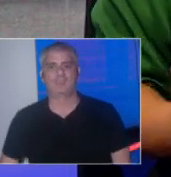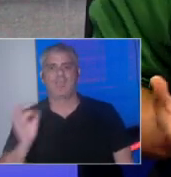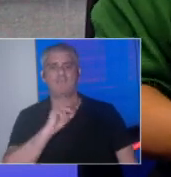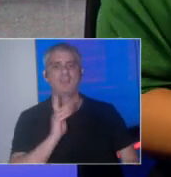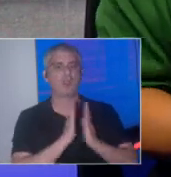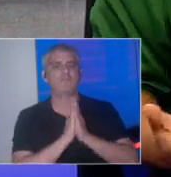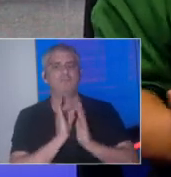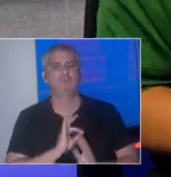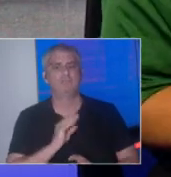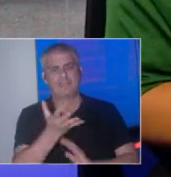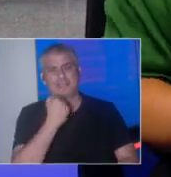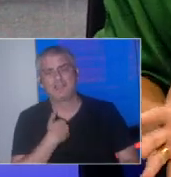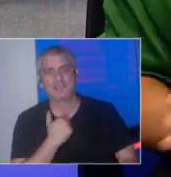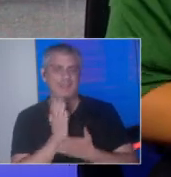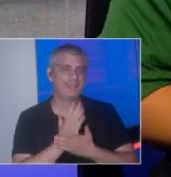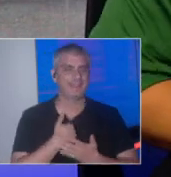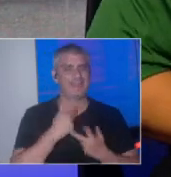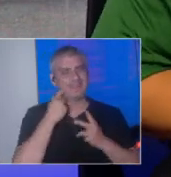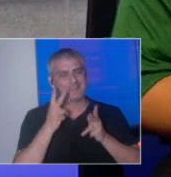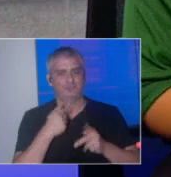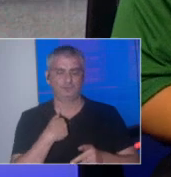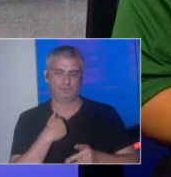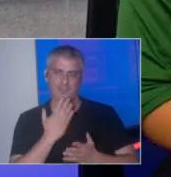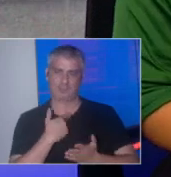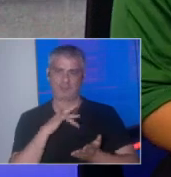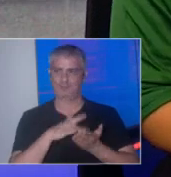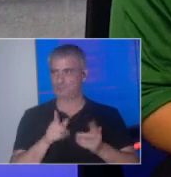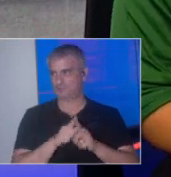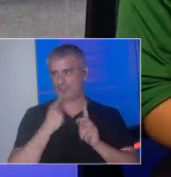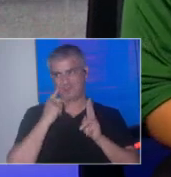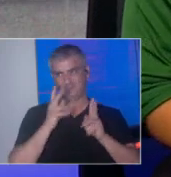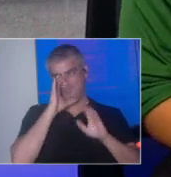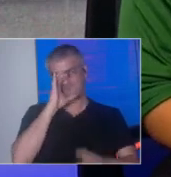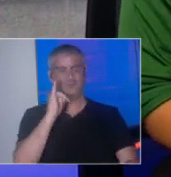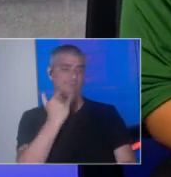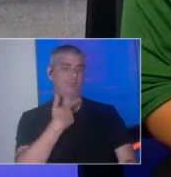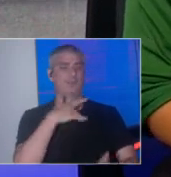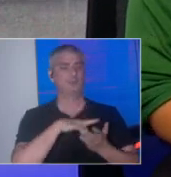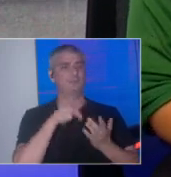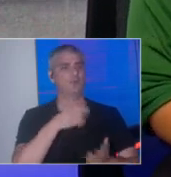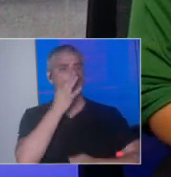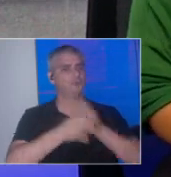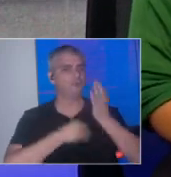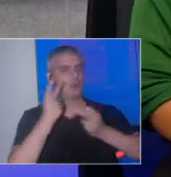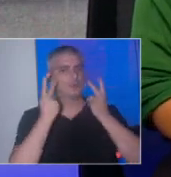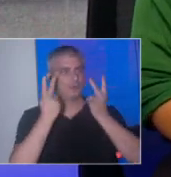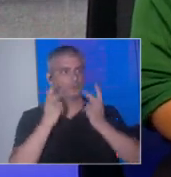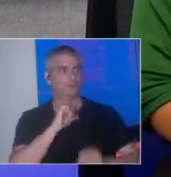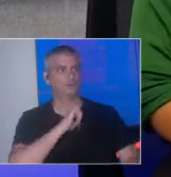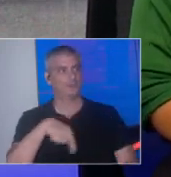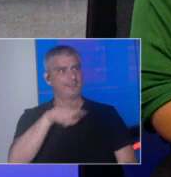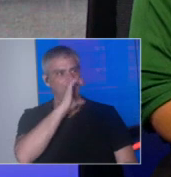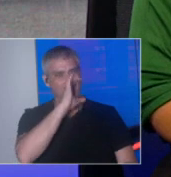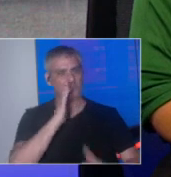משהו, תכיני לי, תקחי אותי, תשעשעי אותי. אז אנחנו פה... כמו שרשמת הצופים אבל. בדיוק. אנחנו פה כדי לשאול את השאלות החשובות שמעניינות אתכם